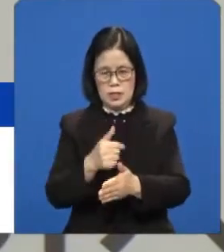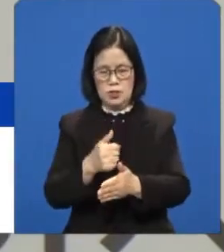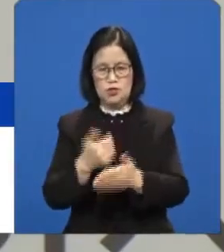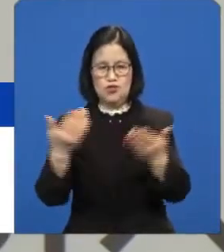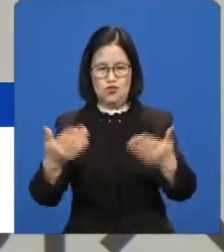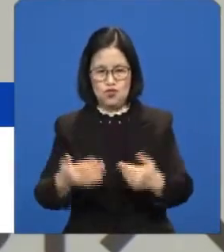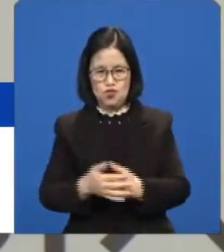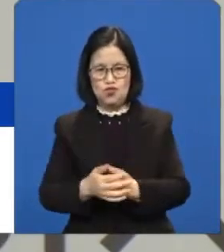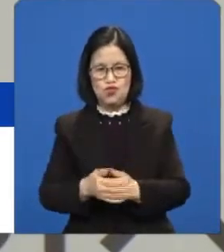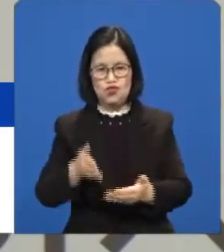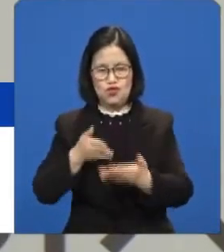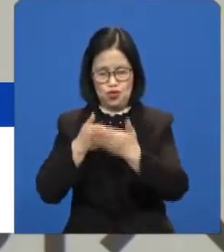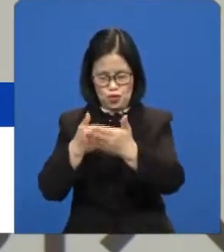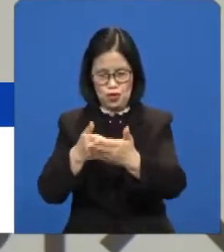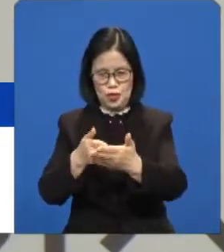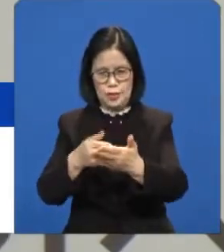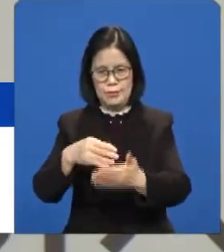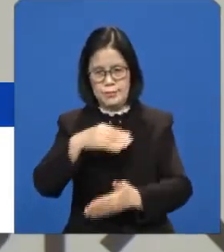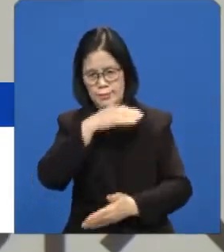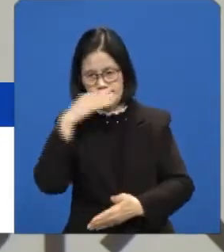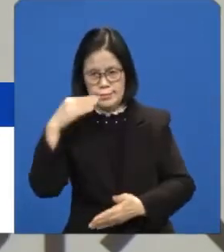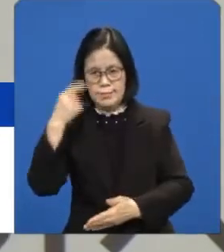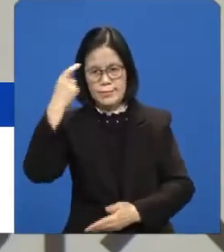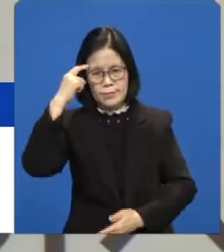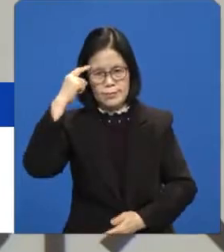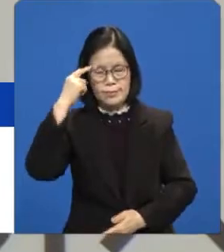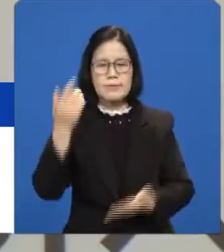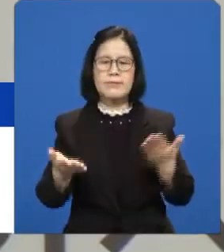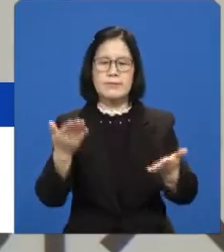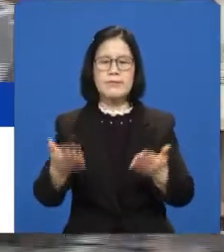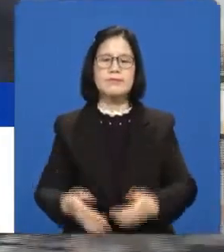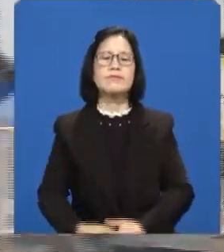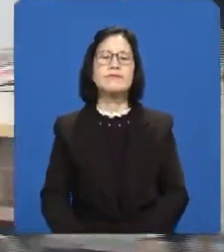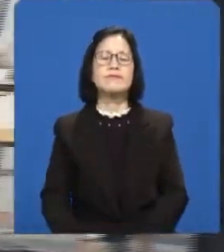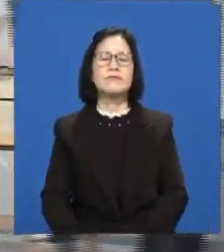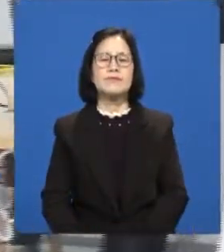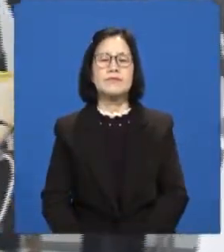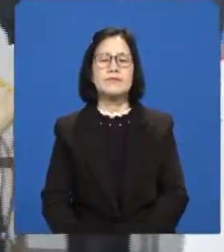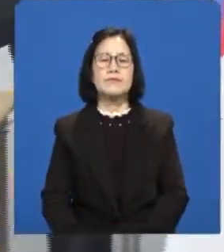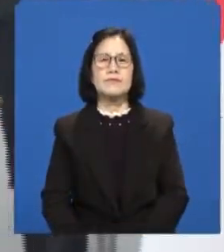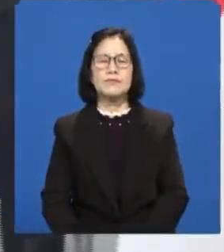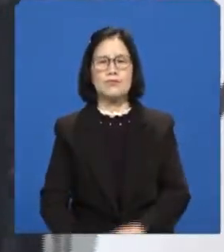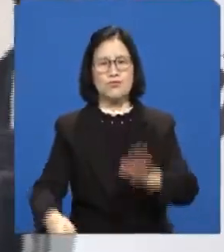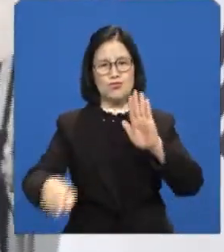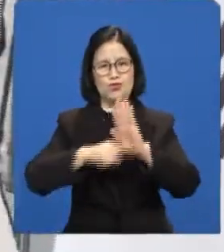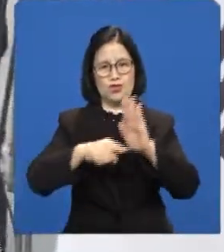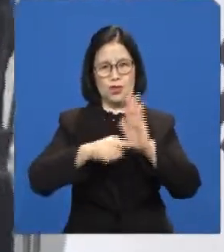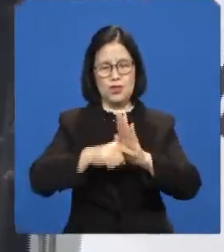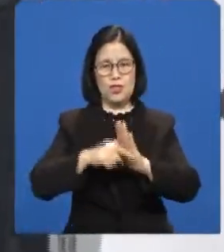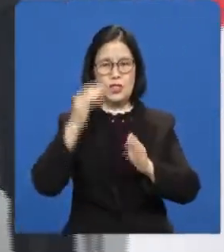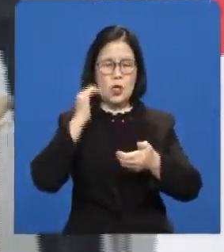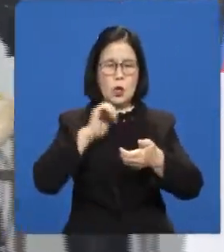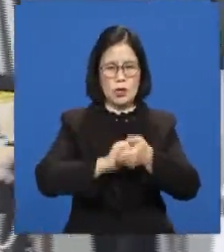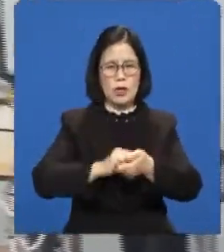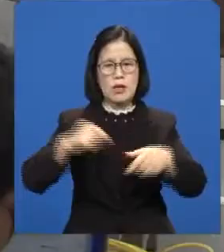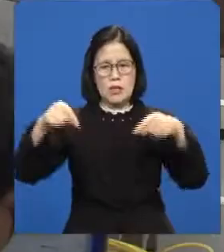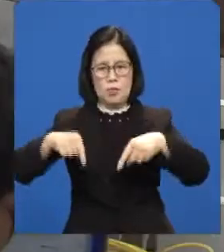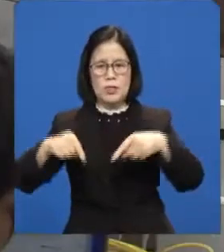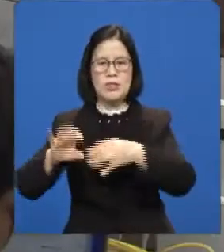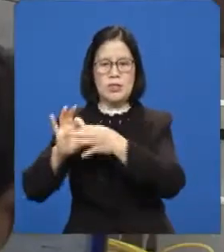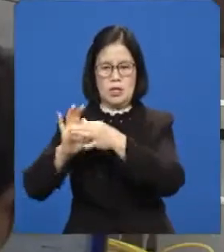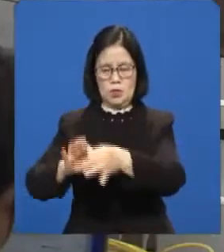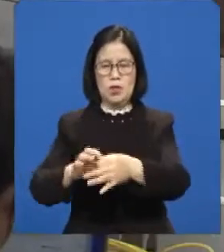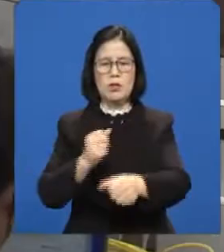내리고 추진하는 것이 옳다 고 판단 됩니다 부정적인 현 청와대 완 협의를 있겠다고